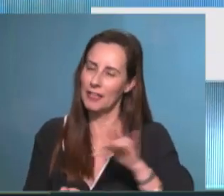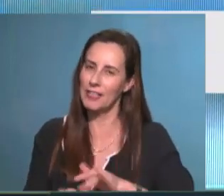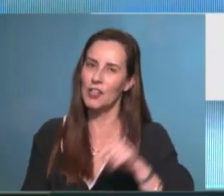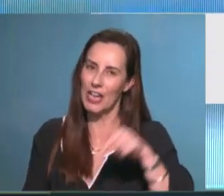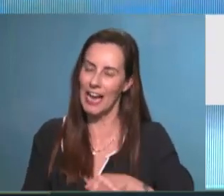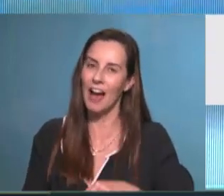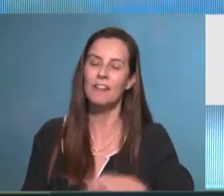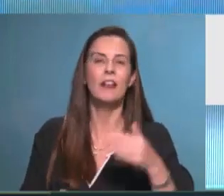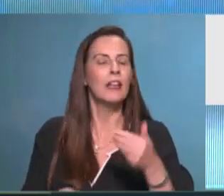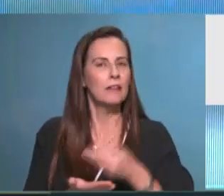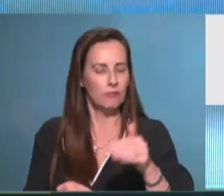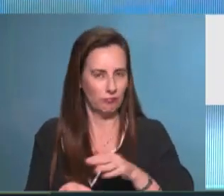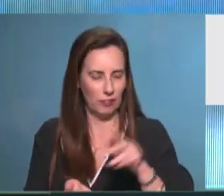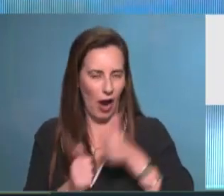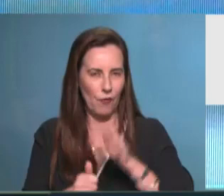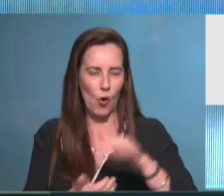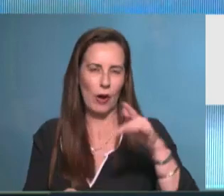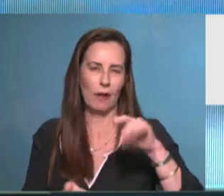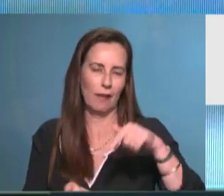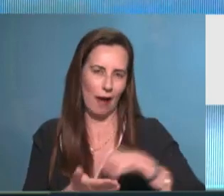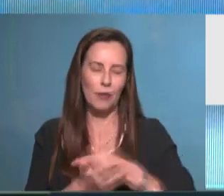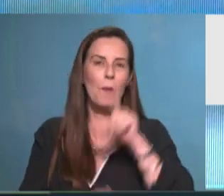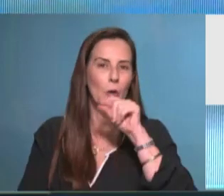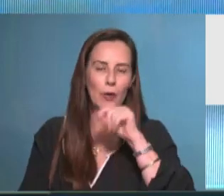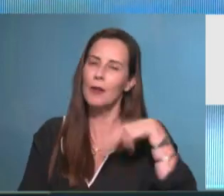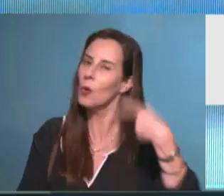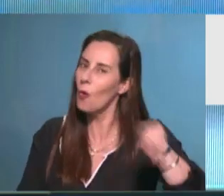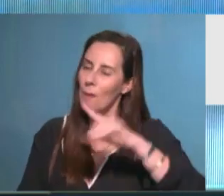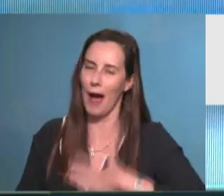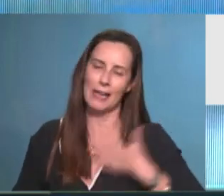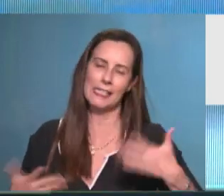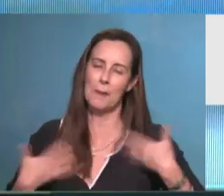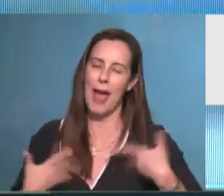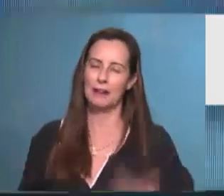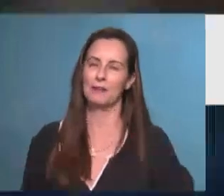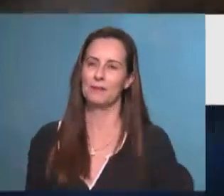של כאן. לעדכונים שותפים, עקבו אחר כאן חדשות בטוויטר. שיהיה לכולכם חג שמח.